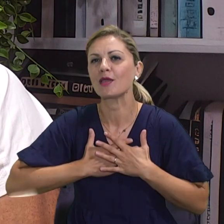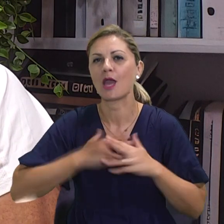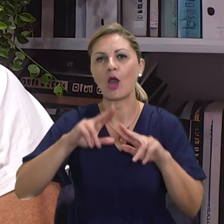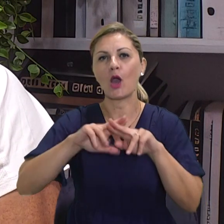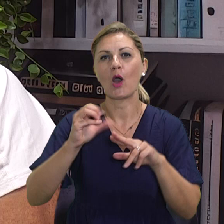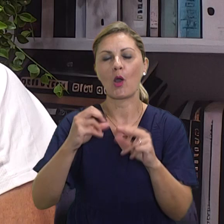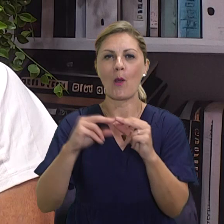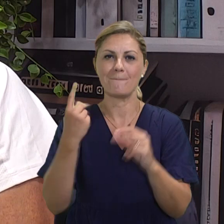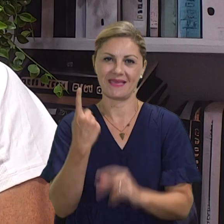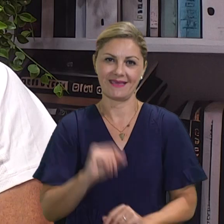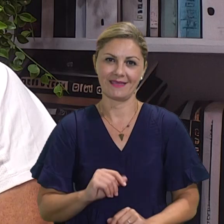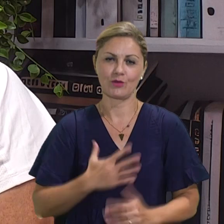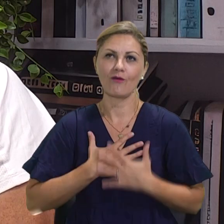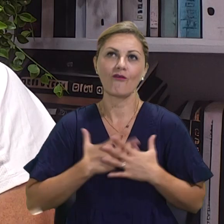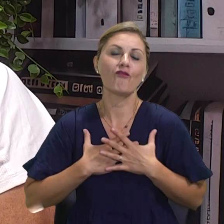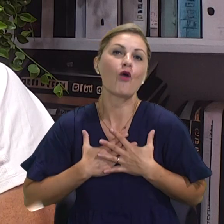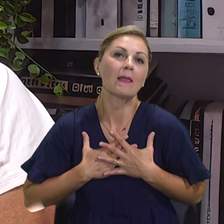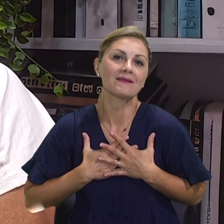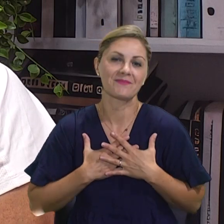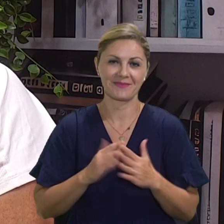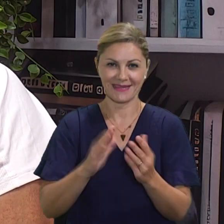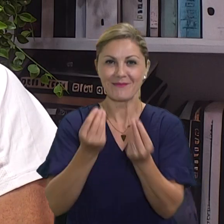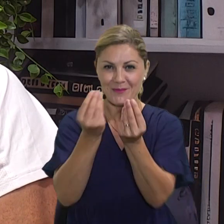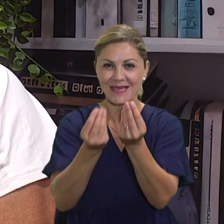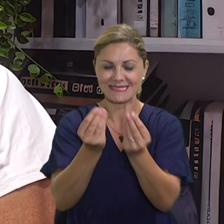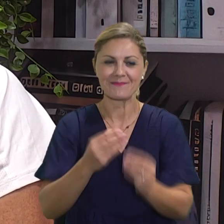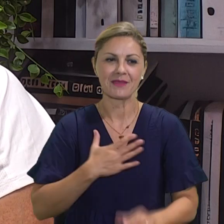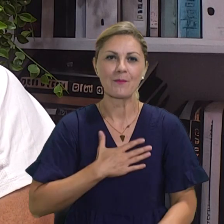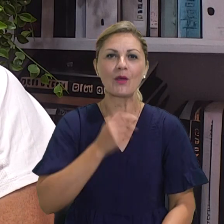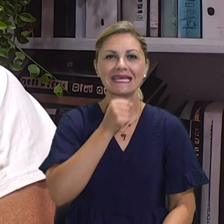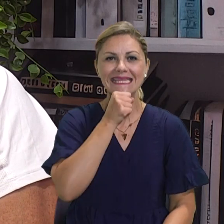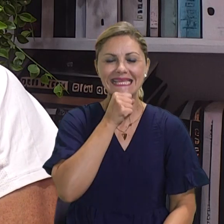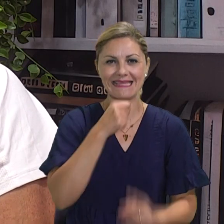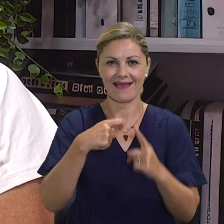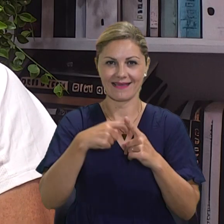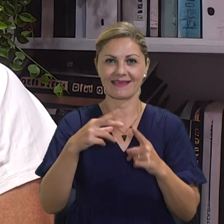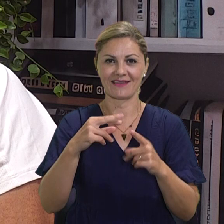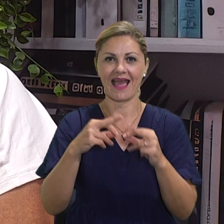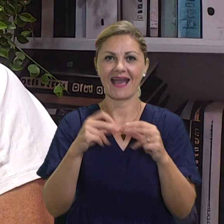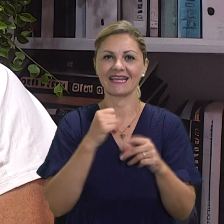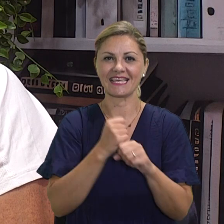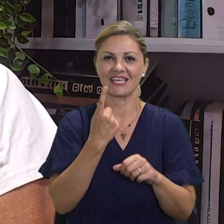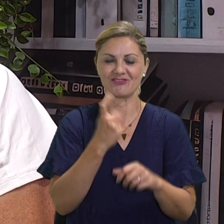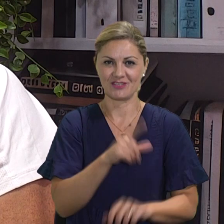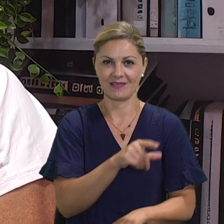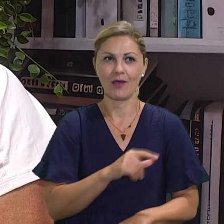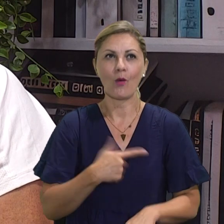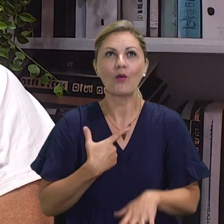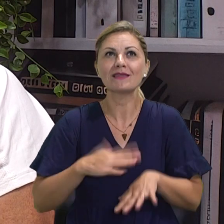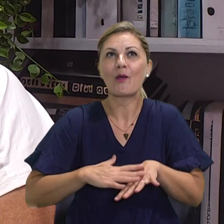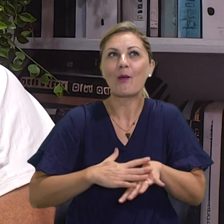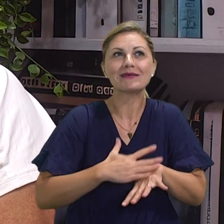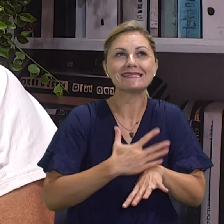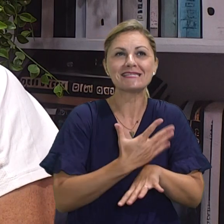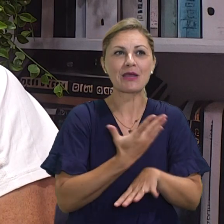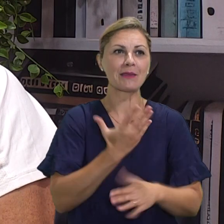Ima jedna stvar vezano za moga didu, moj dida Kragić. Je imao u sebi taj